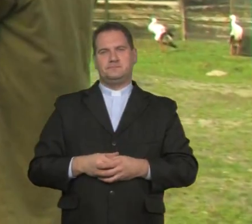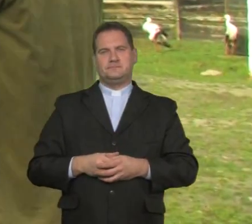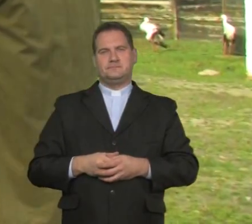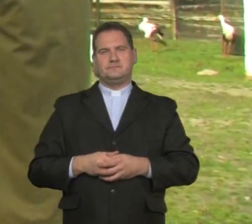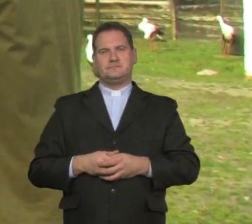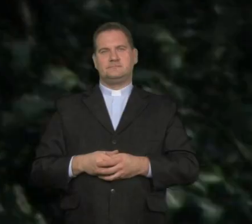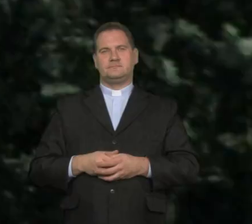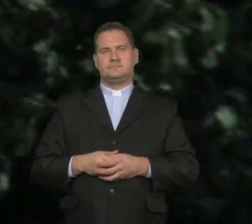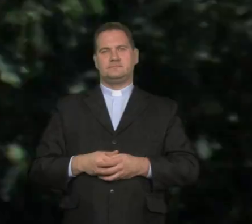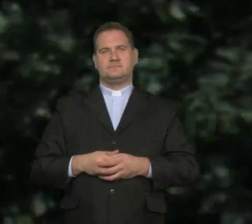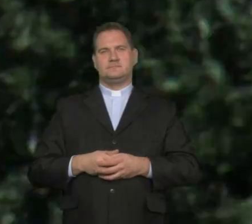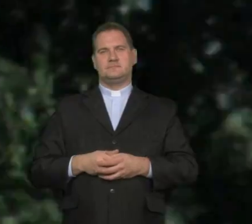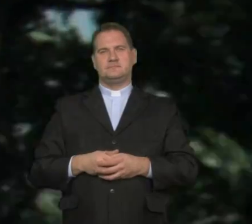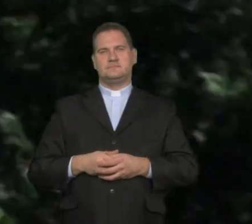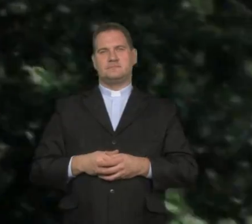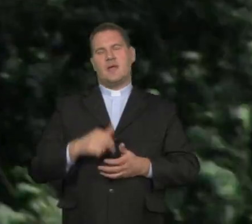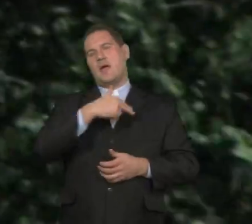Poleciał.